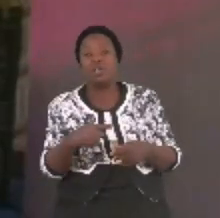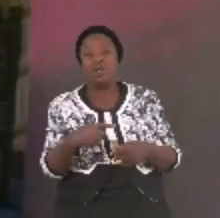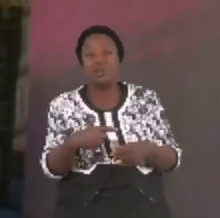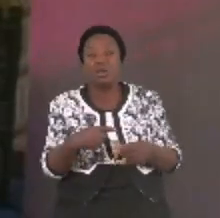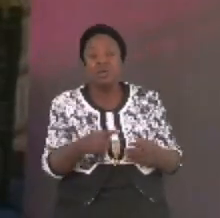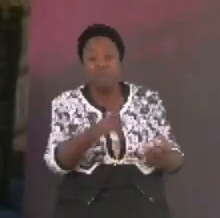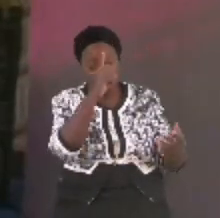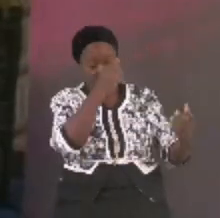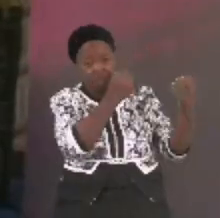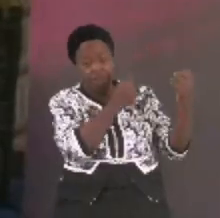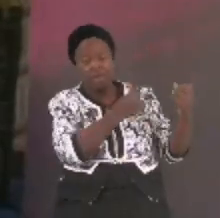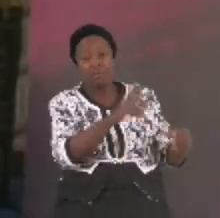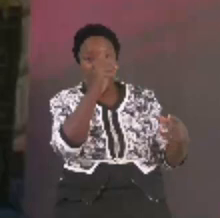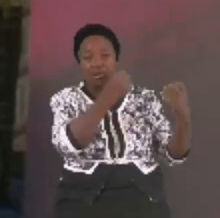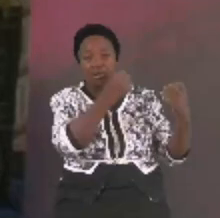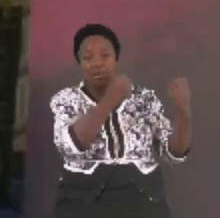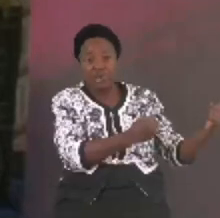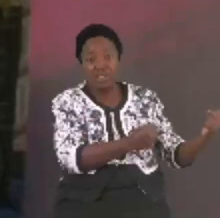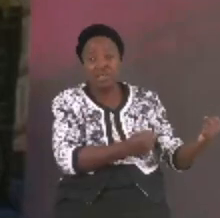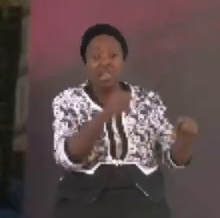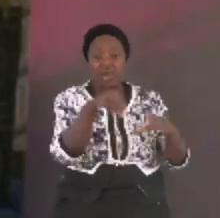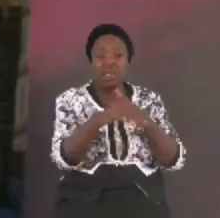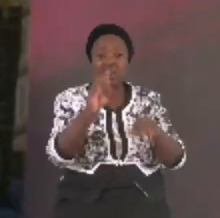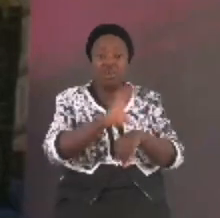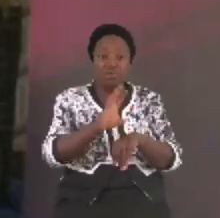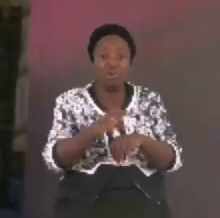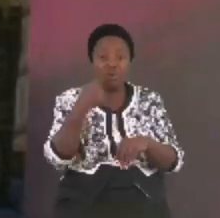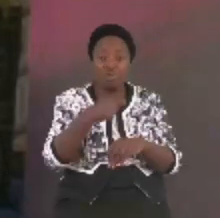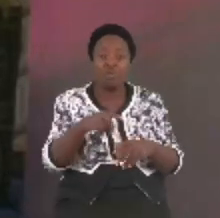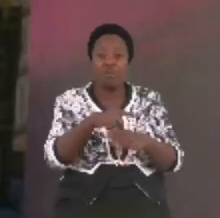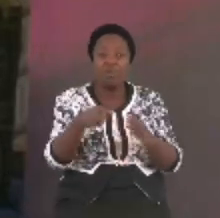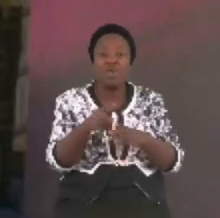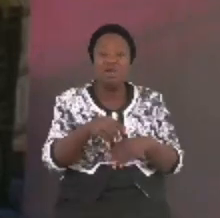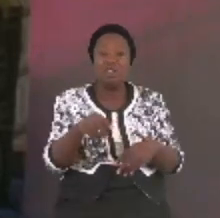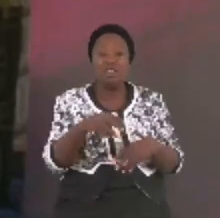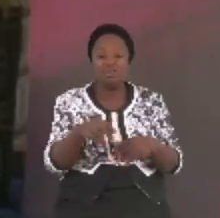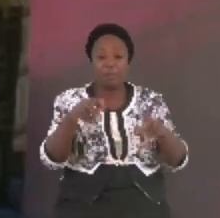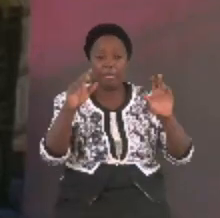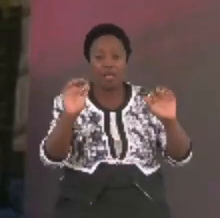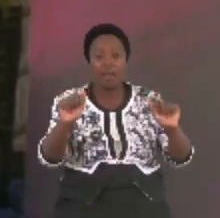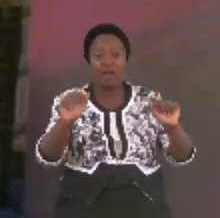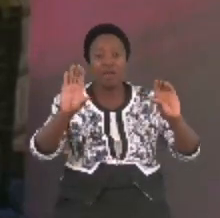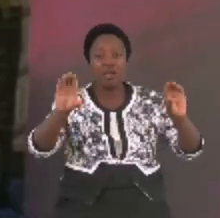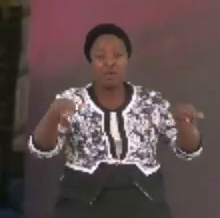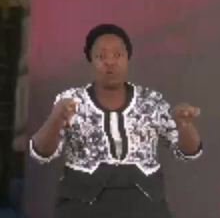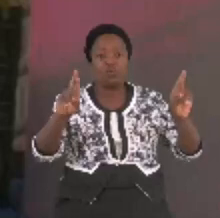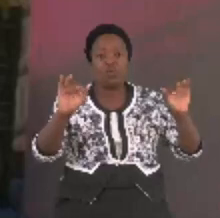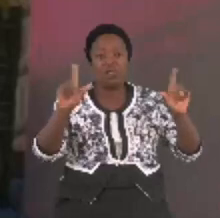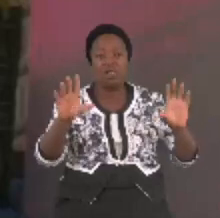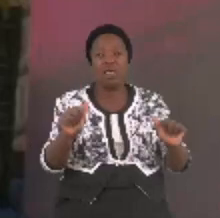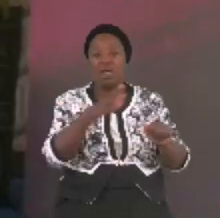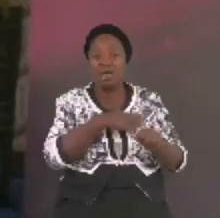synagogue. Aquilas et Priscille, l'ayant entendu, le prirent avec eux et